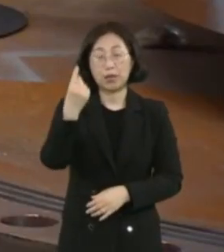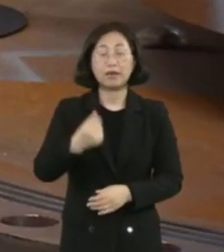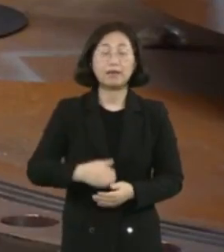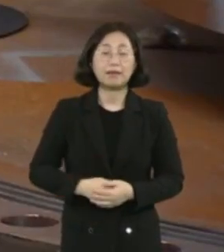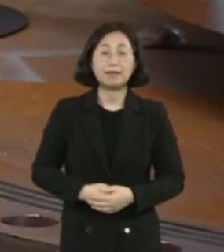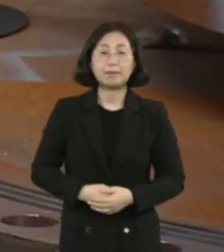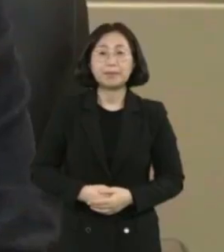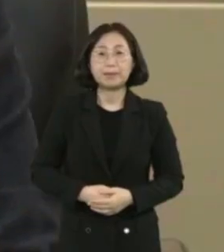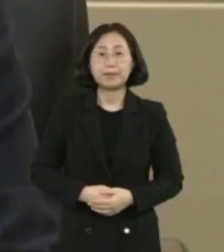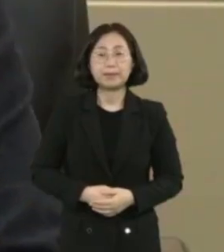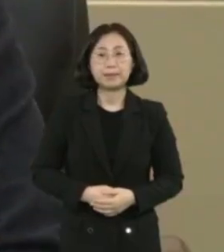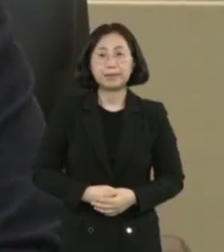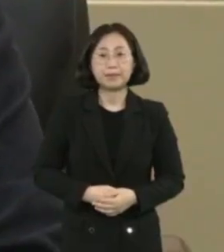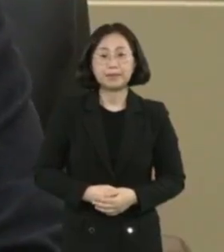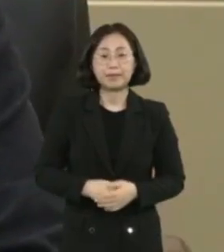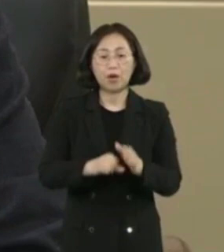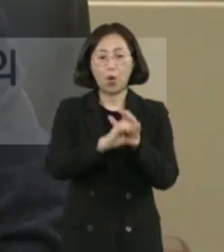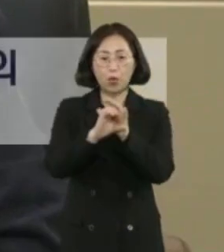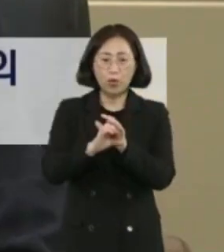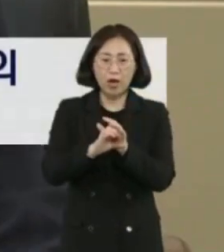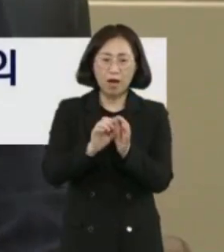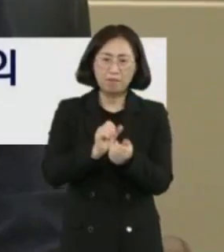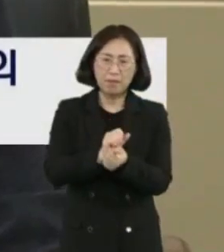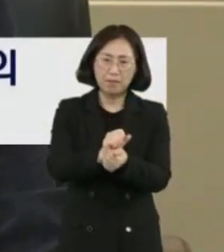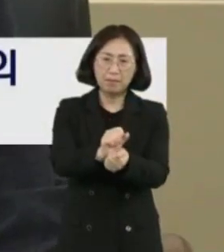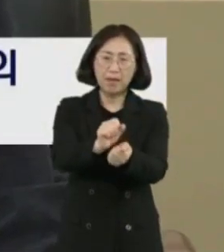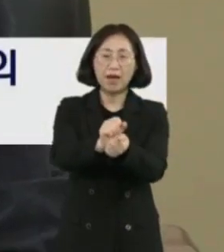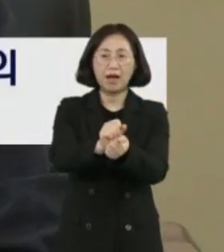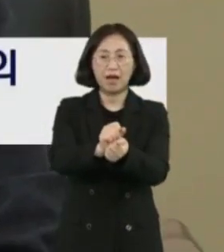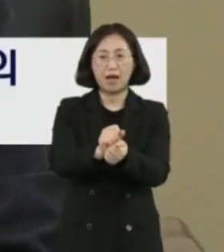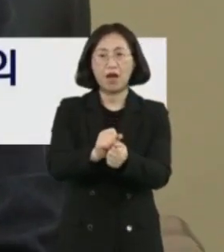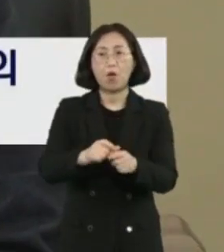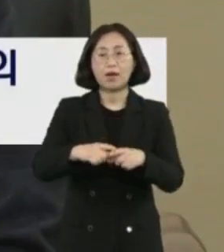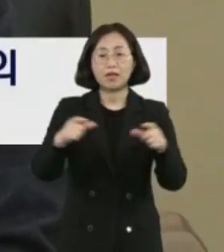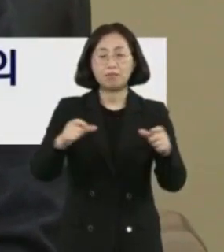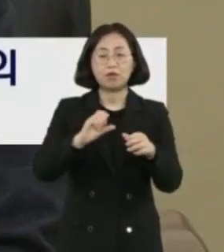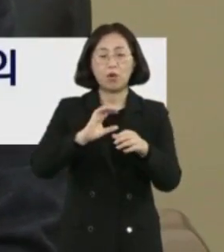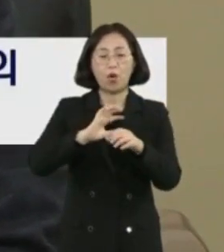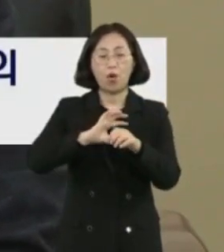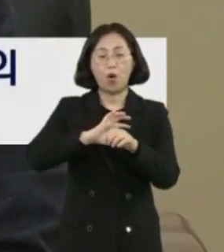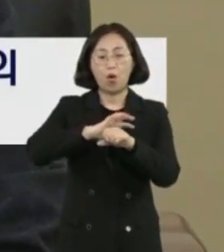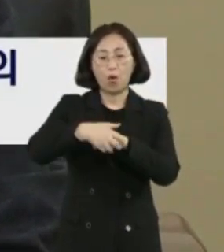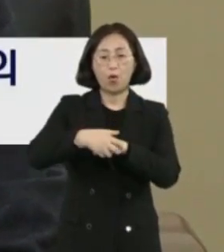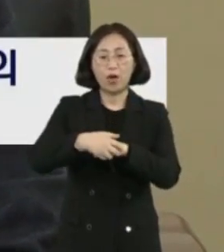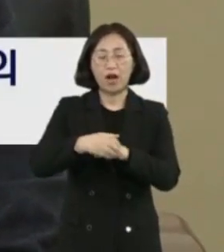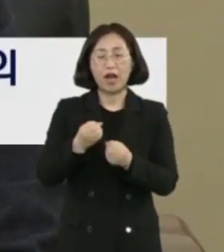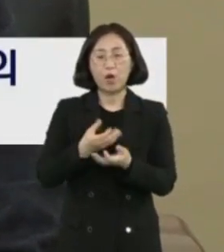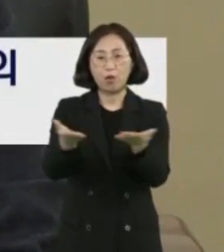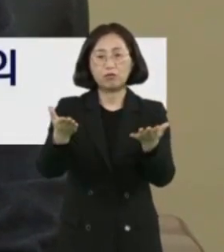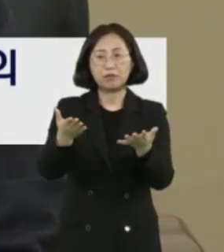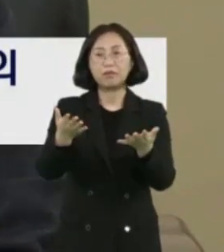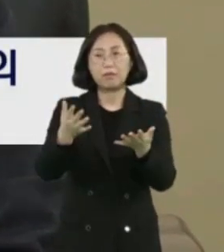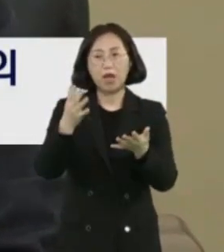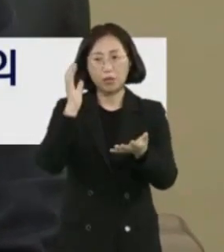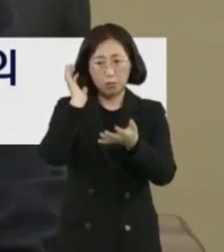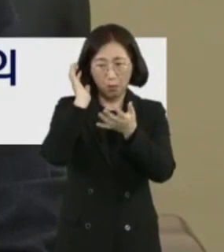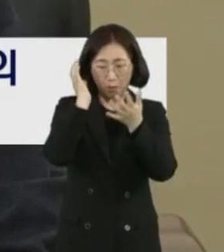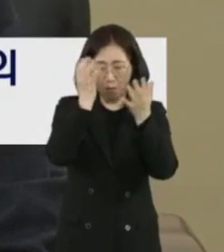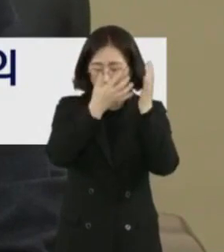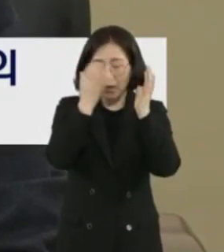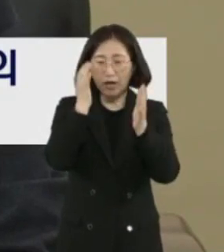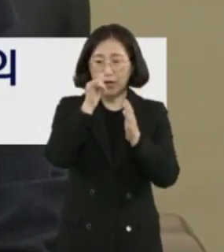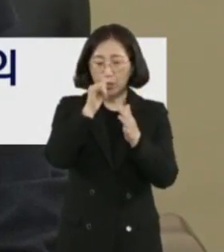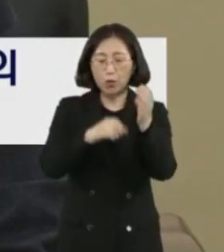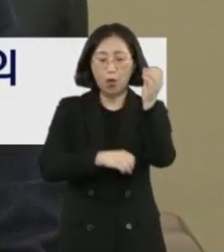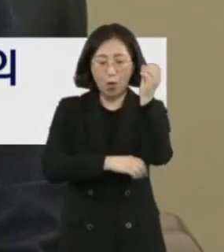원인입니다. 코로나 확산으로 인한 글로벌 공급망의 혼란과 이에 따른